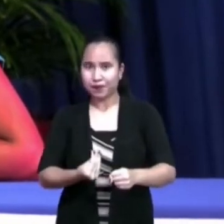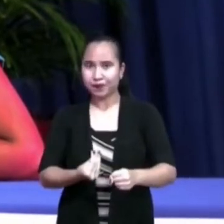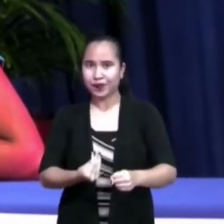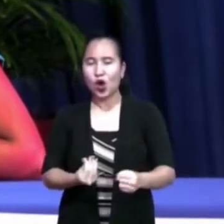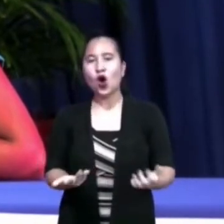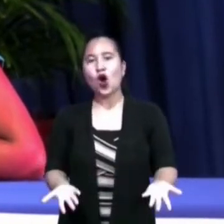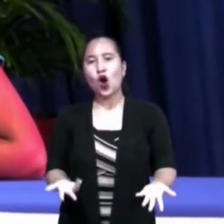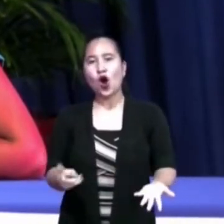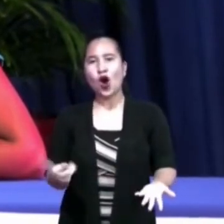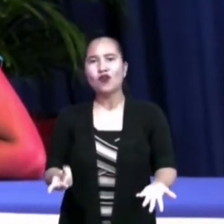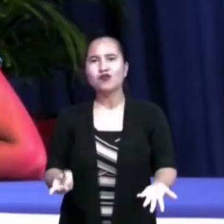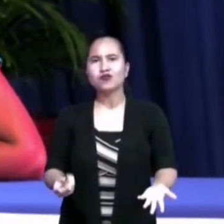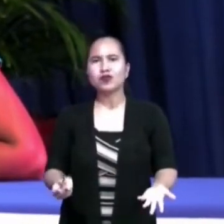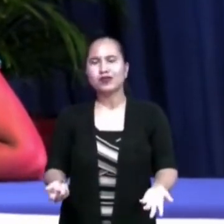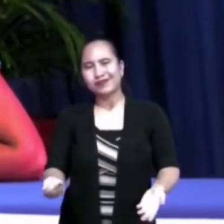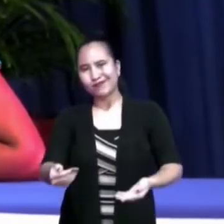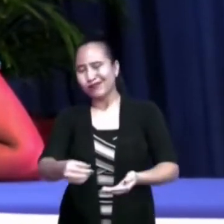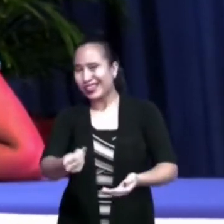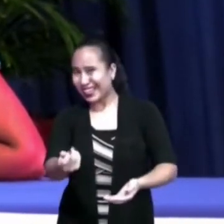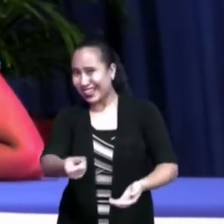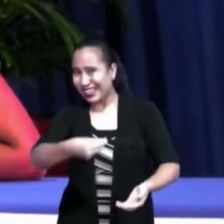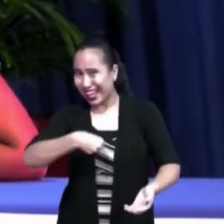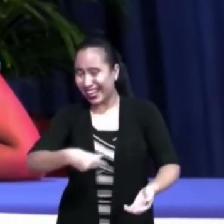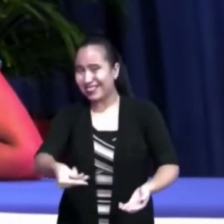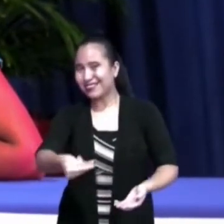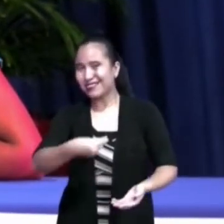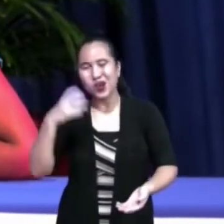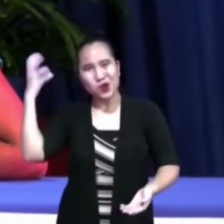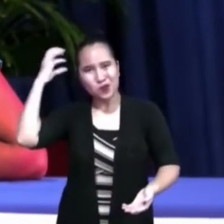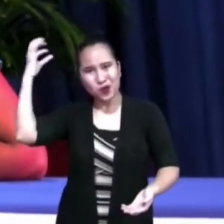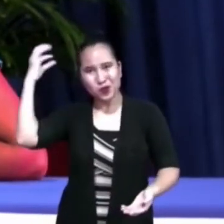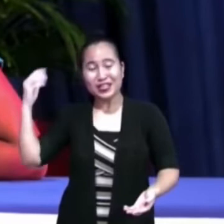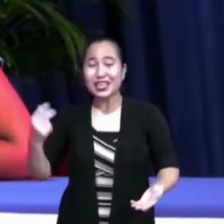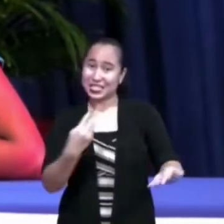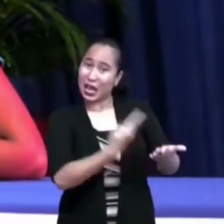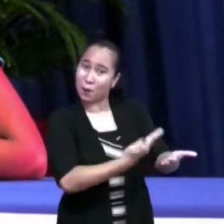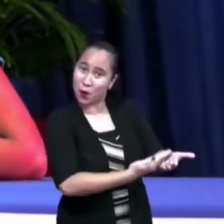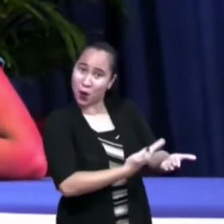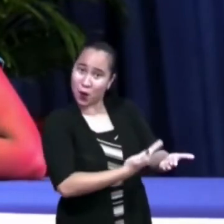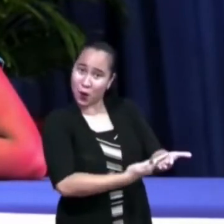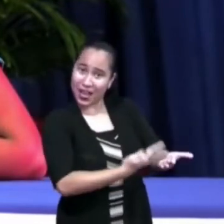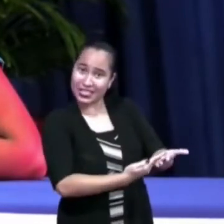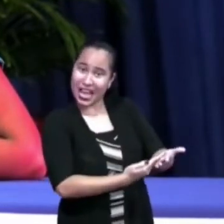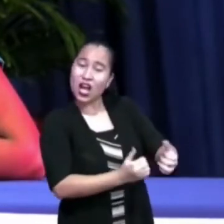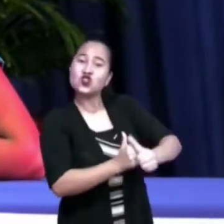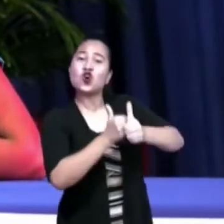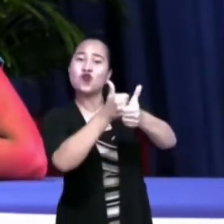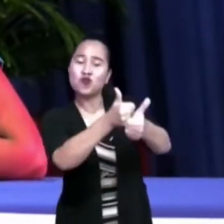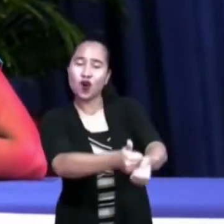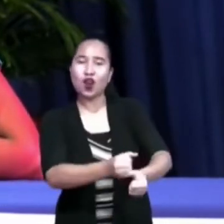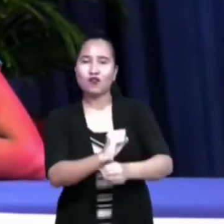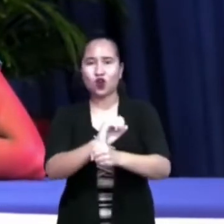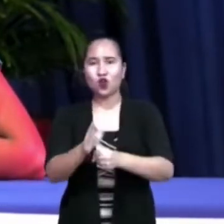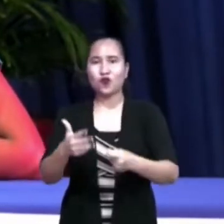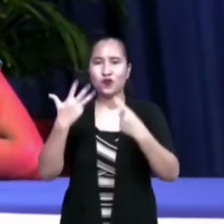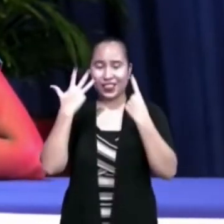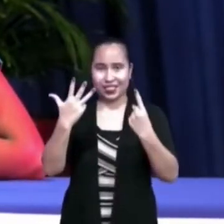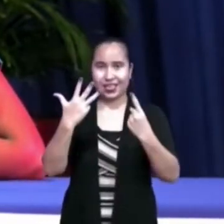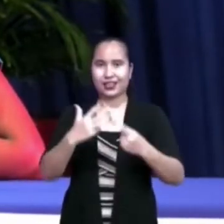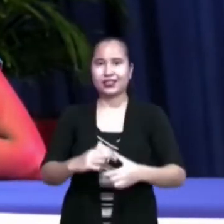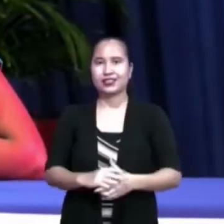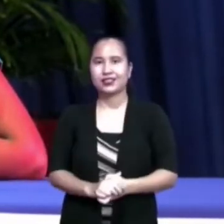Andere inkomstenproblemen aantoonbaar als gevolg van COVID-19.